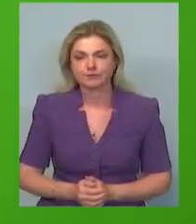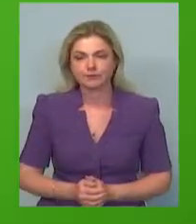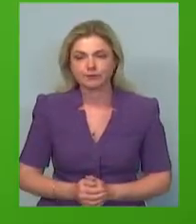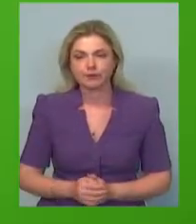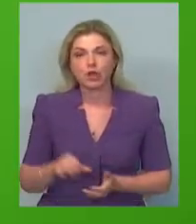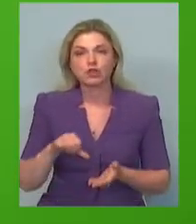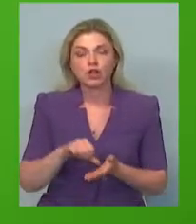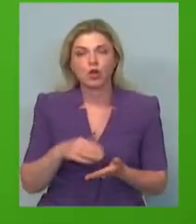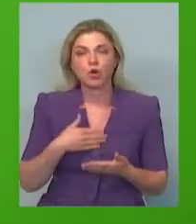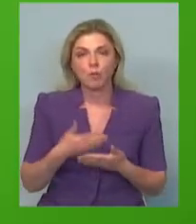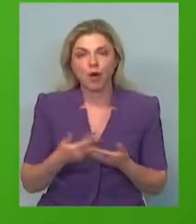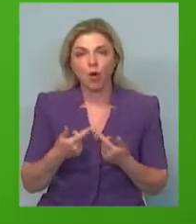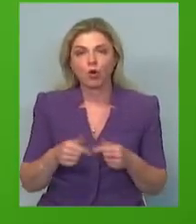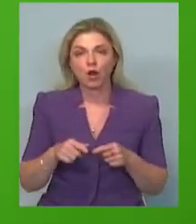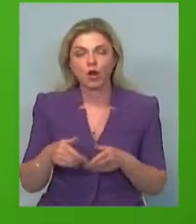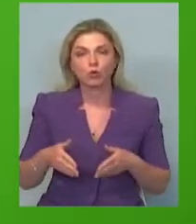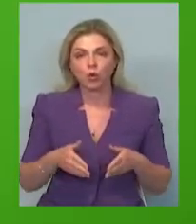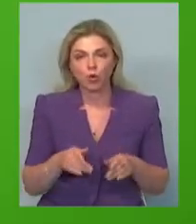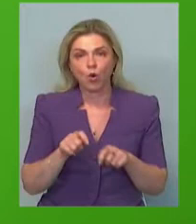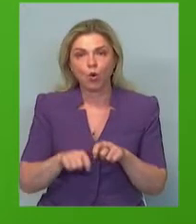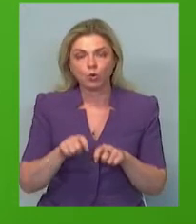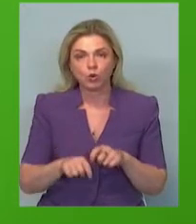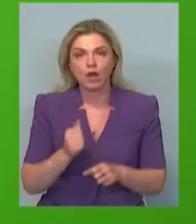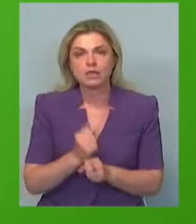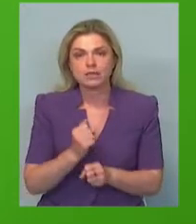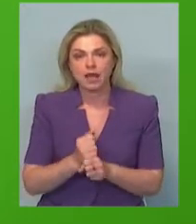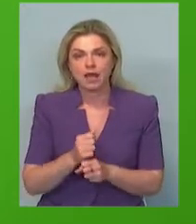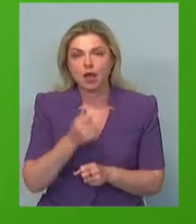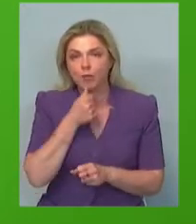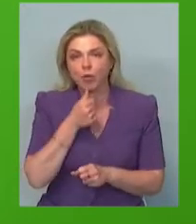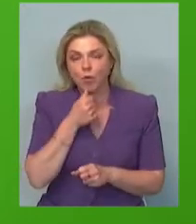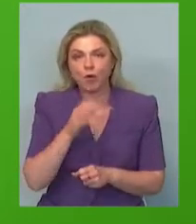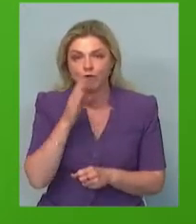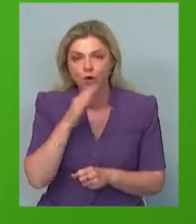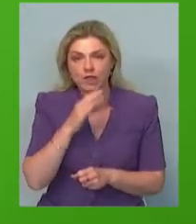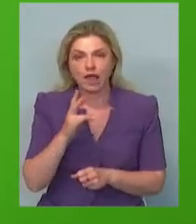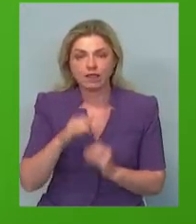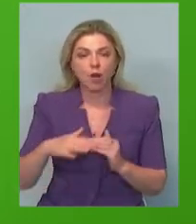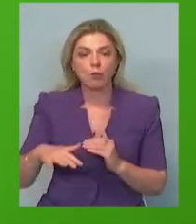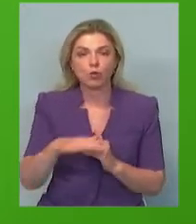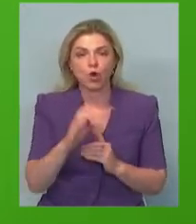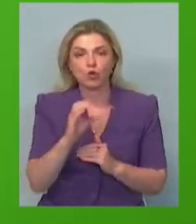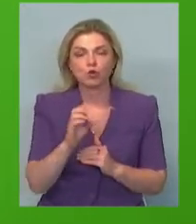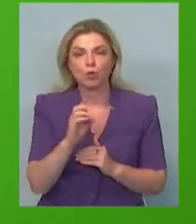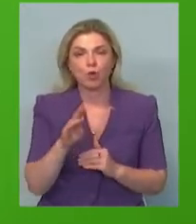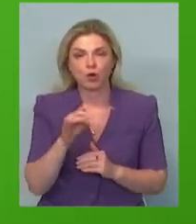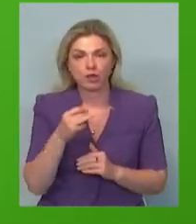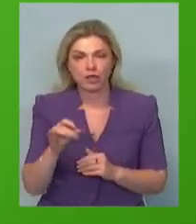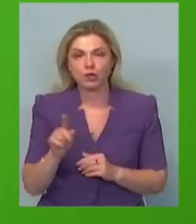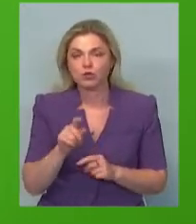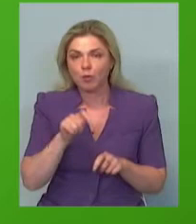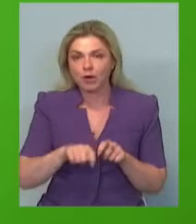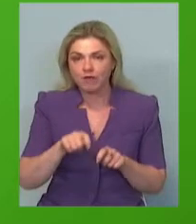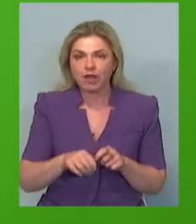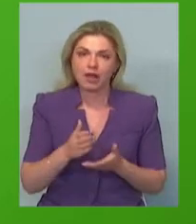Члени громадської організації «Дорожній контроль» взяли пробу води з фонтанів, що на Соборній площі, аби перевірити наявність у ній